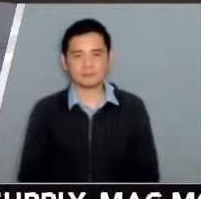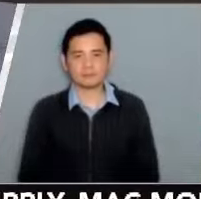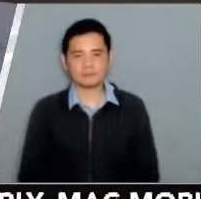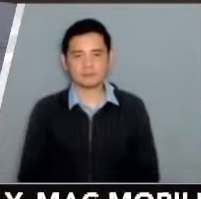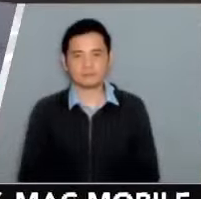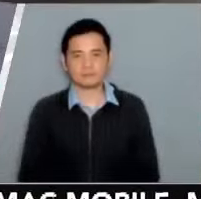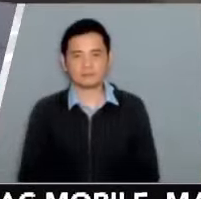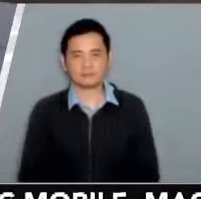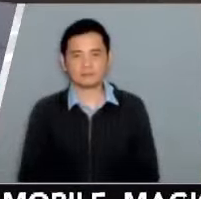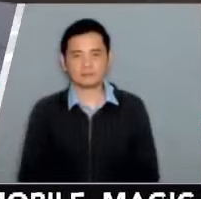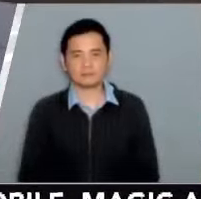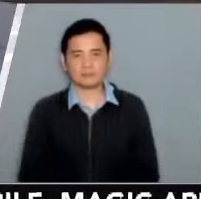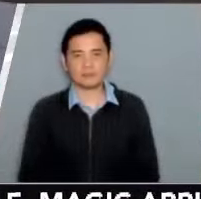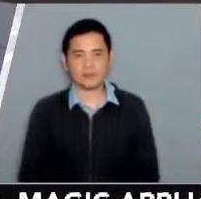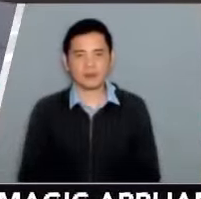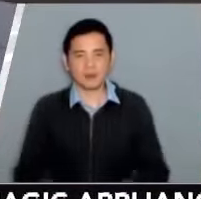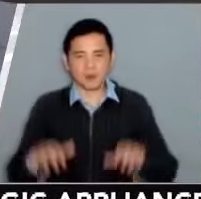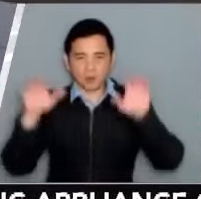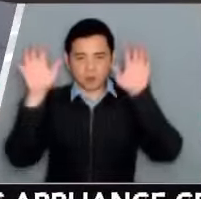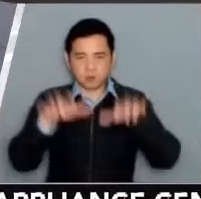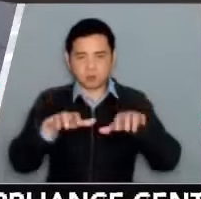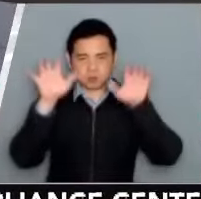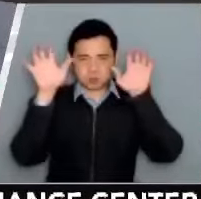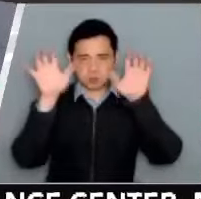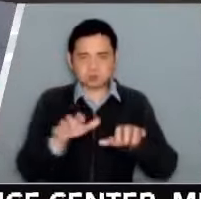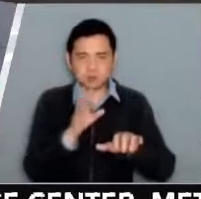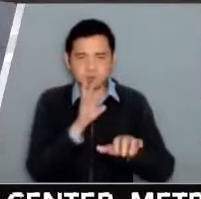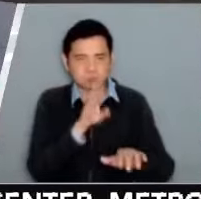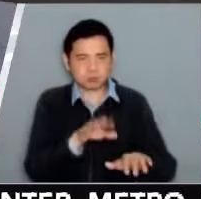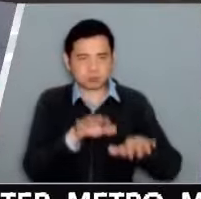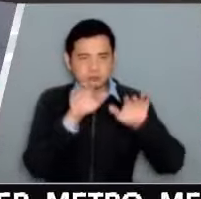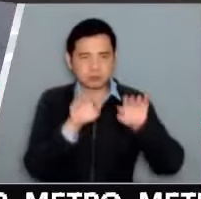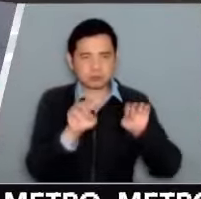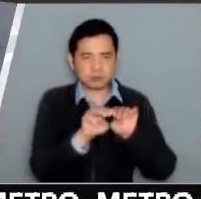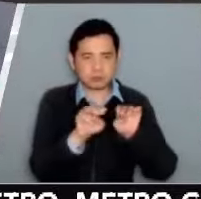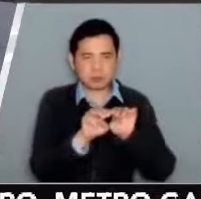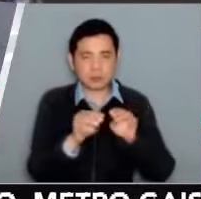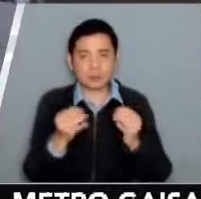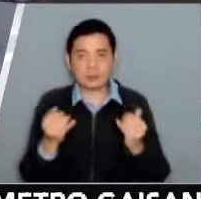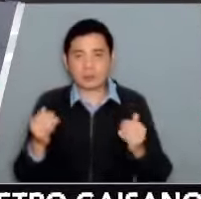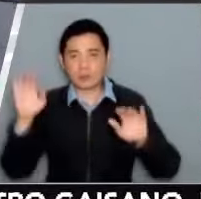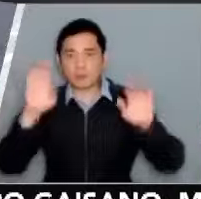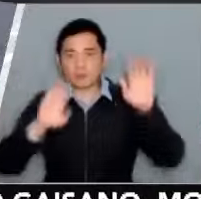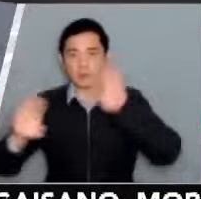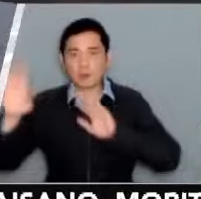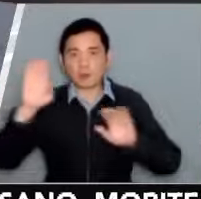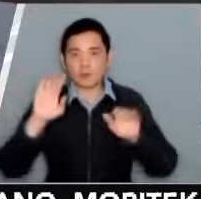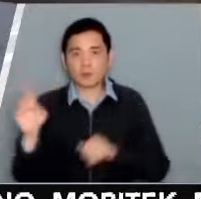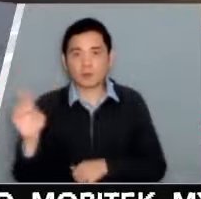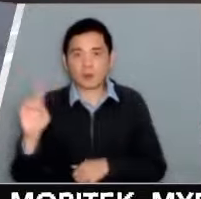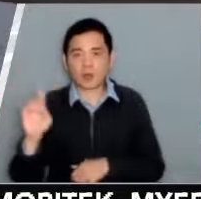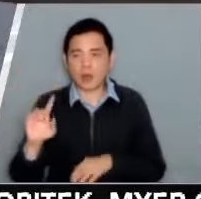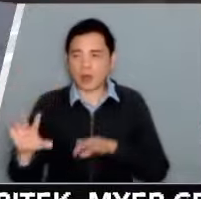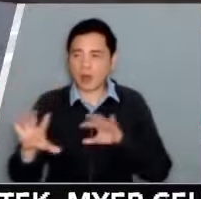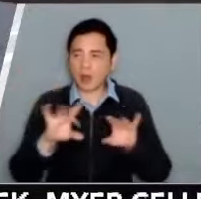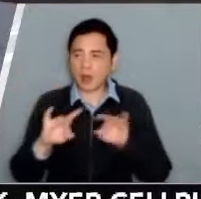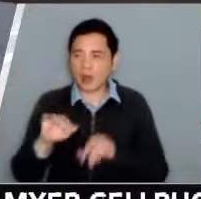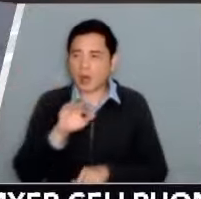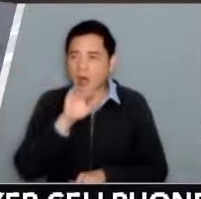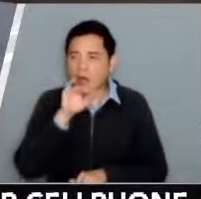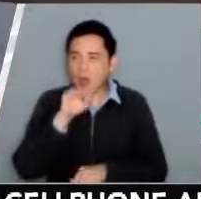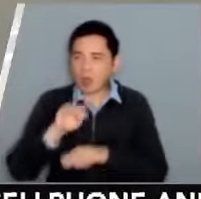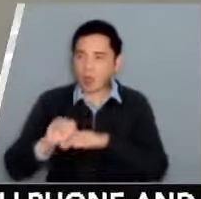Matapos ang matinding pagbaha sa Marikina, problema naman ngayon ng maraming residente ang iniwan itong makapal na putik. Balita natin ni EJ